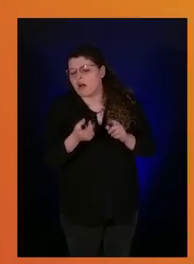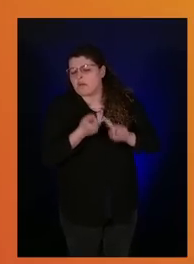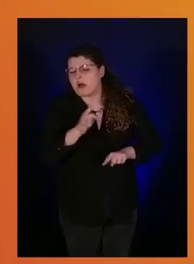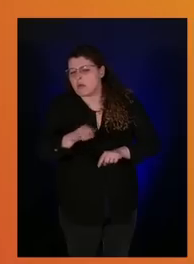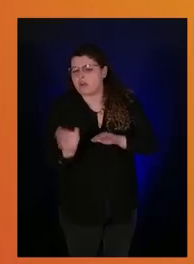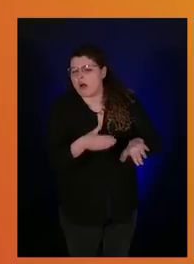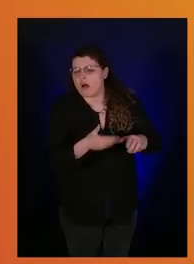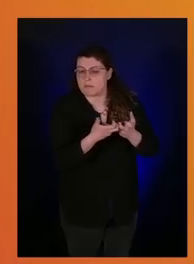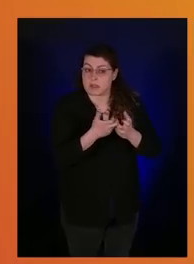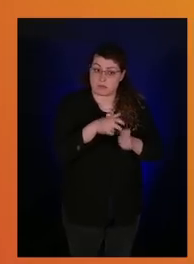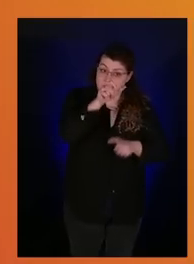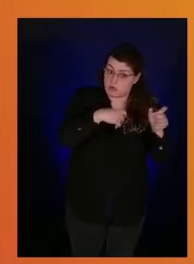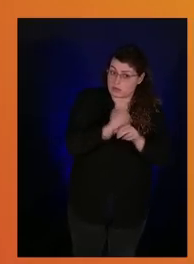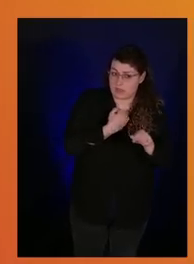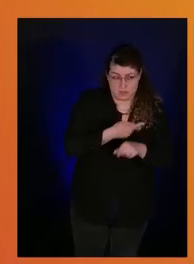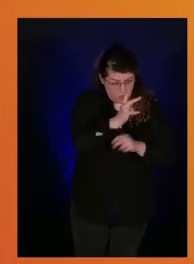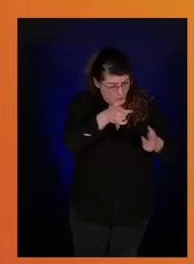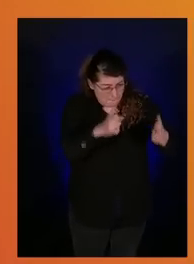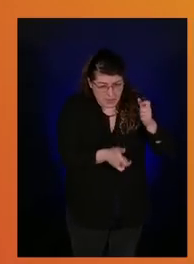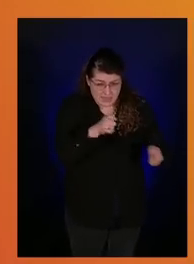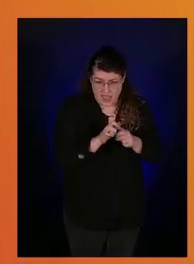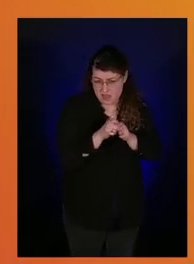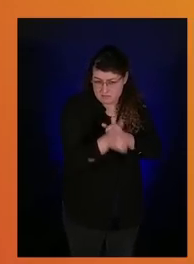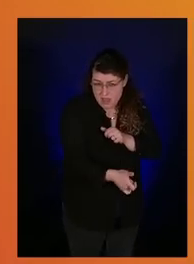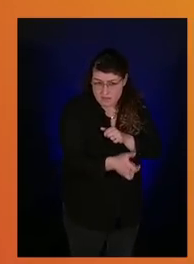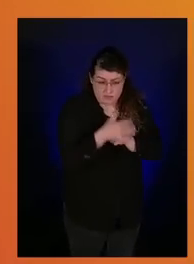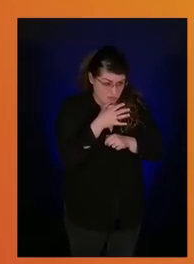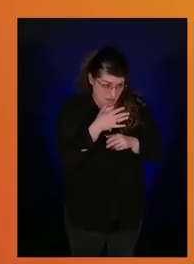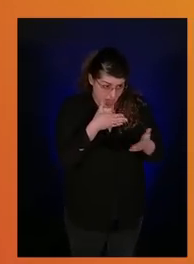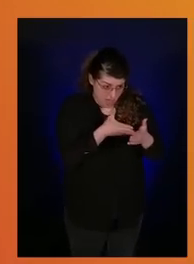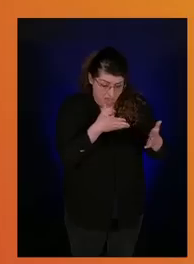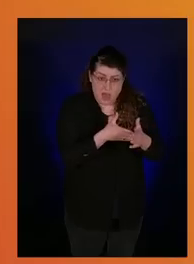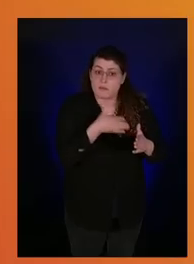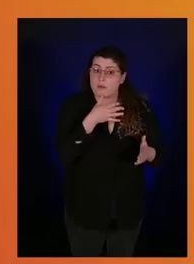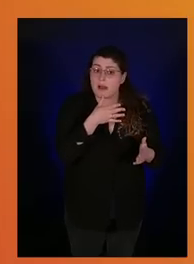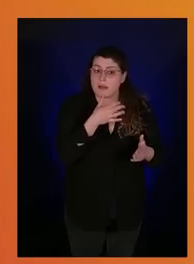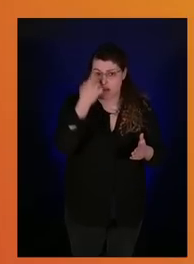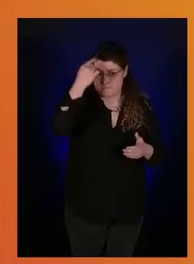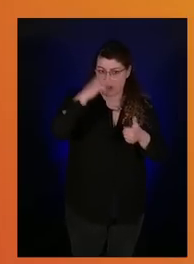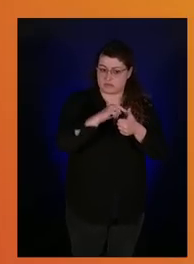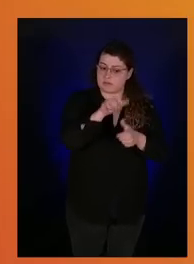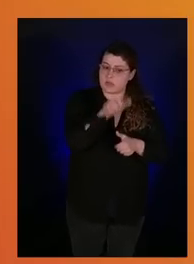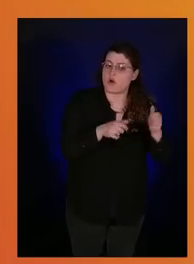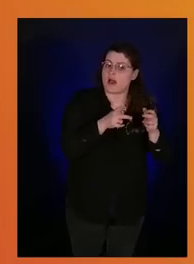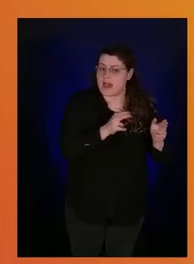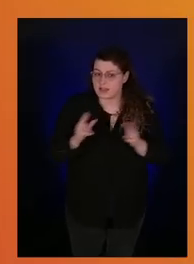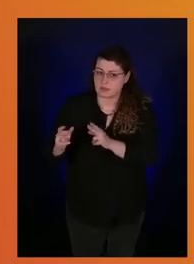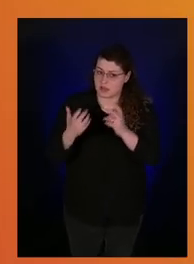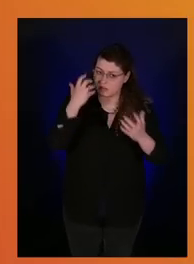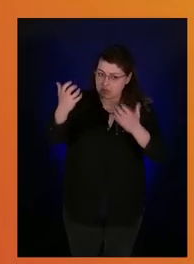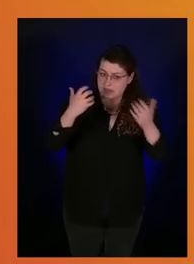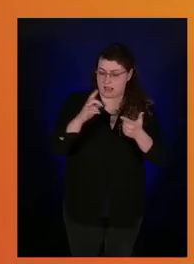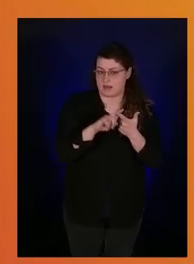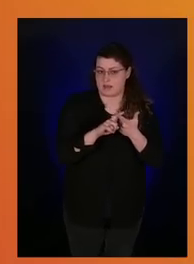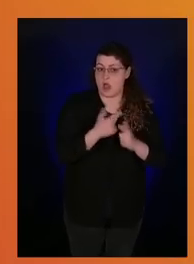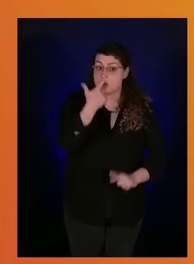les travailleuses et travailleurs les plus précaires qui se sont trouvés dans l'impossibilité de travailler. Nous pensons notamment aux intermittents et intermittentes du spectacle, aux